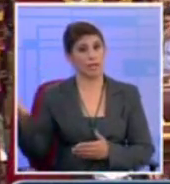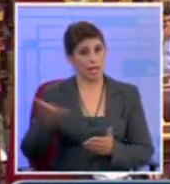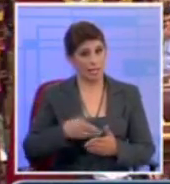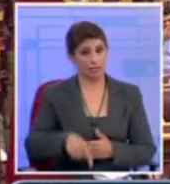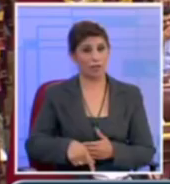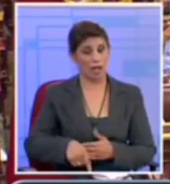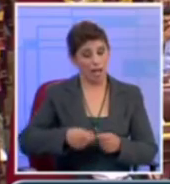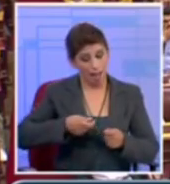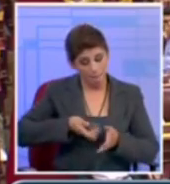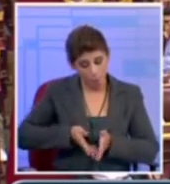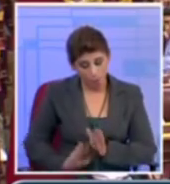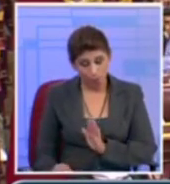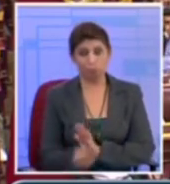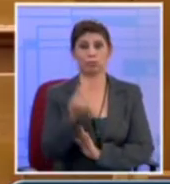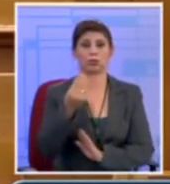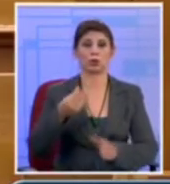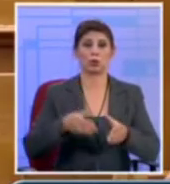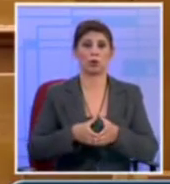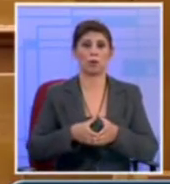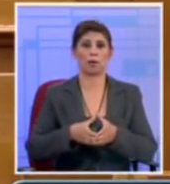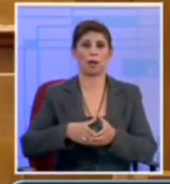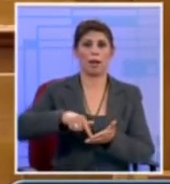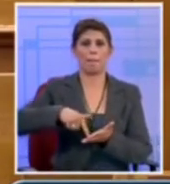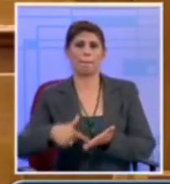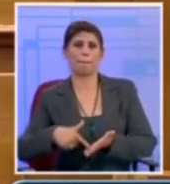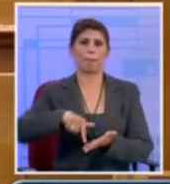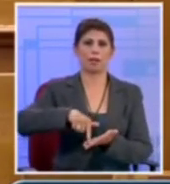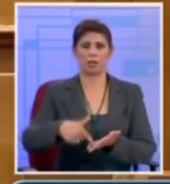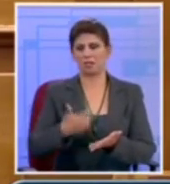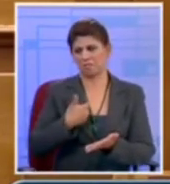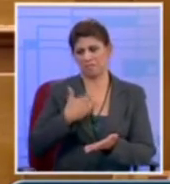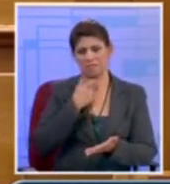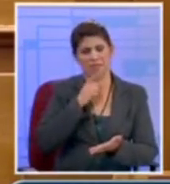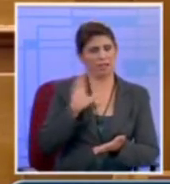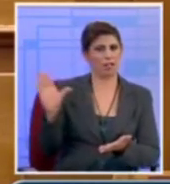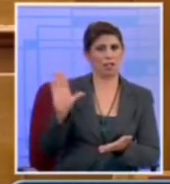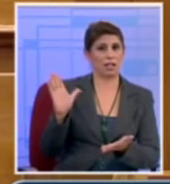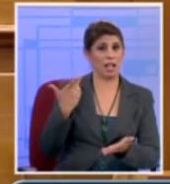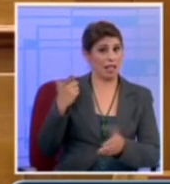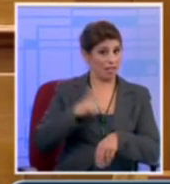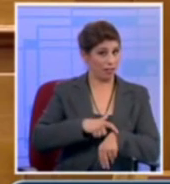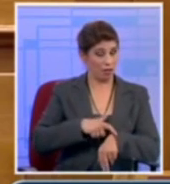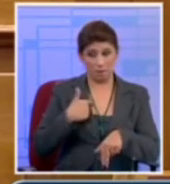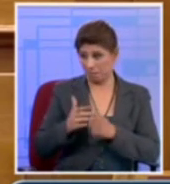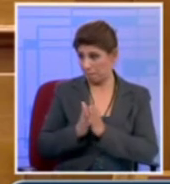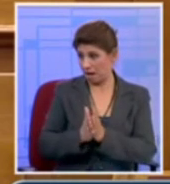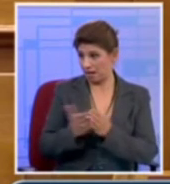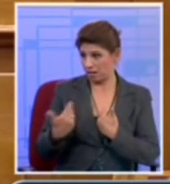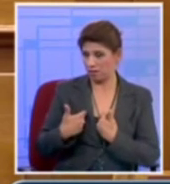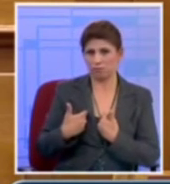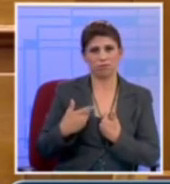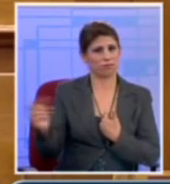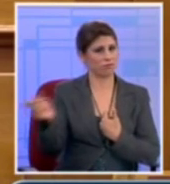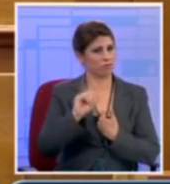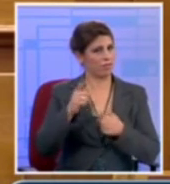από τη γέννηση του κόμματος. Πατερίτσα, χωρίς να σας χρειαζόμαστε. Θα φτάσει η ώρα, λέει, να μας παρακαλάτε. Δεν θα φτάσει η ώρα να